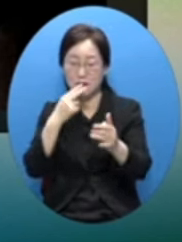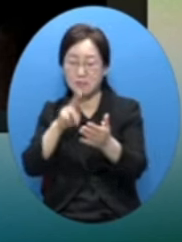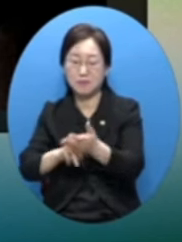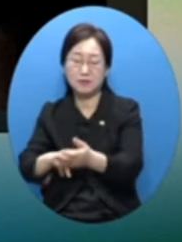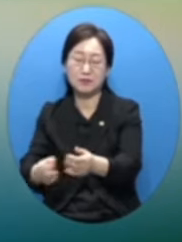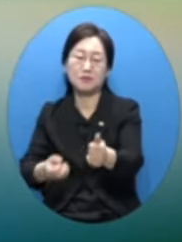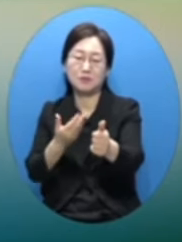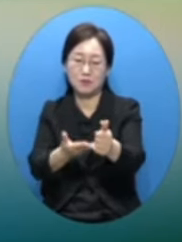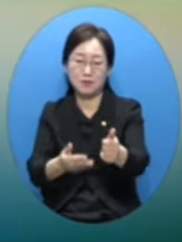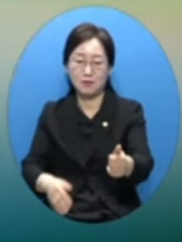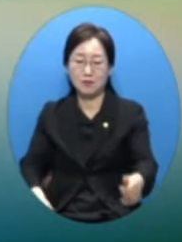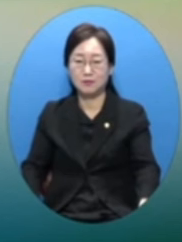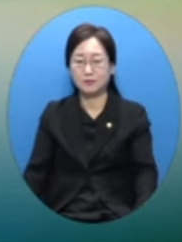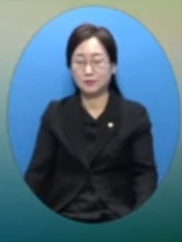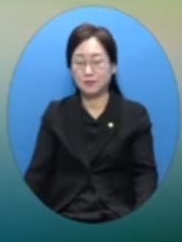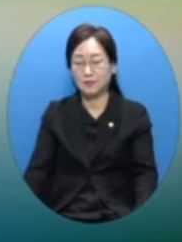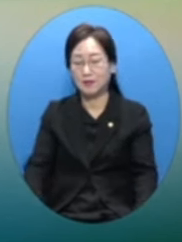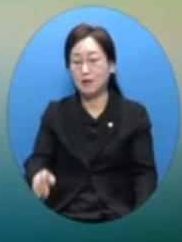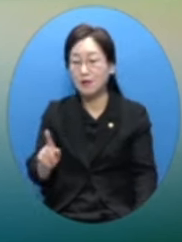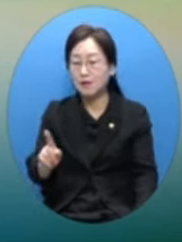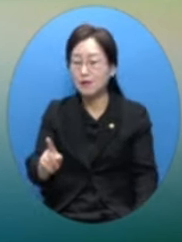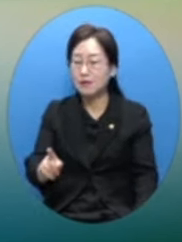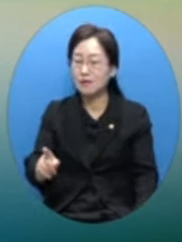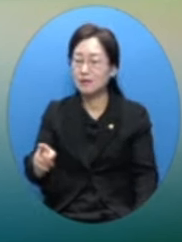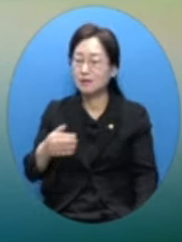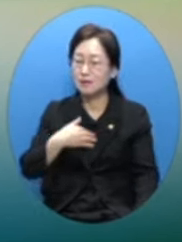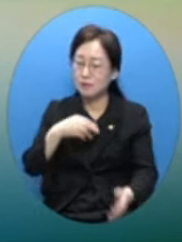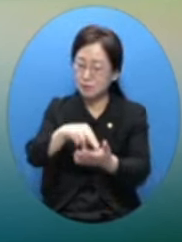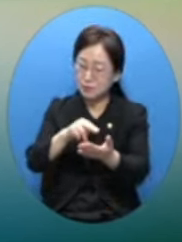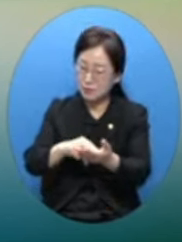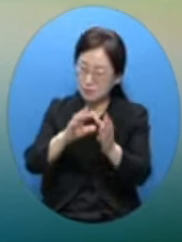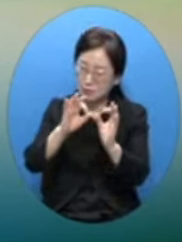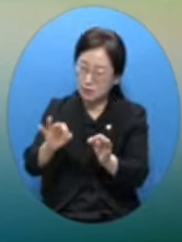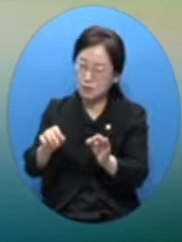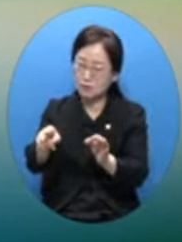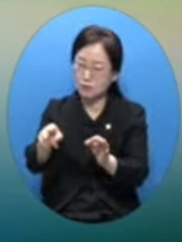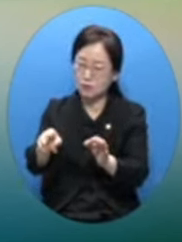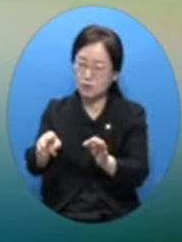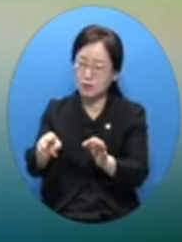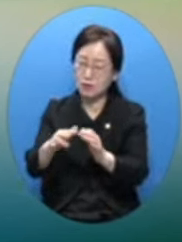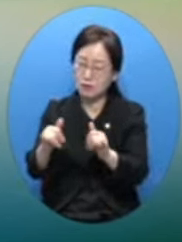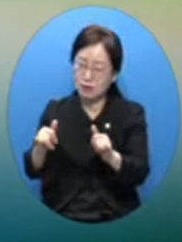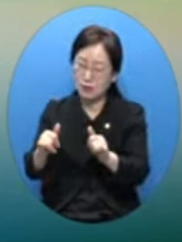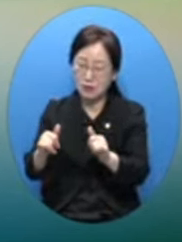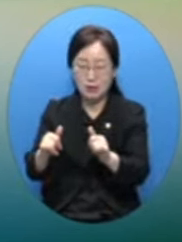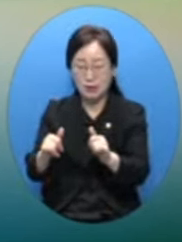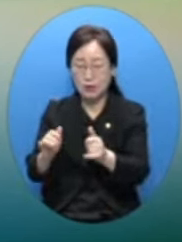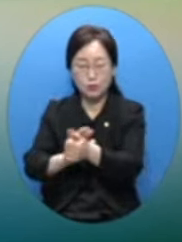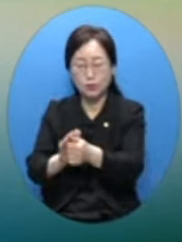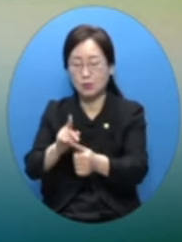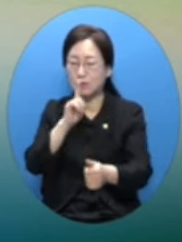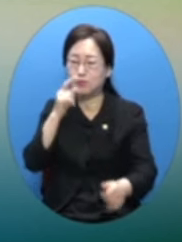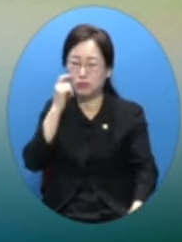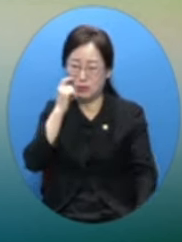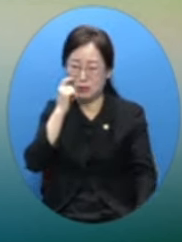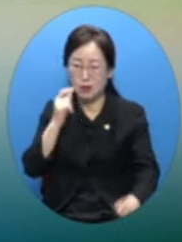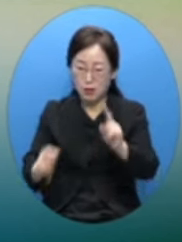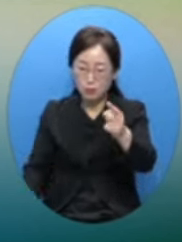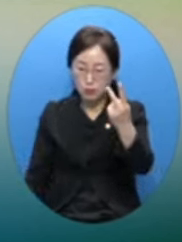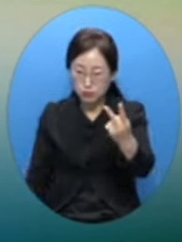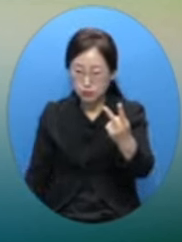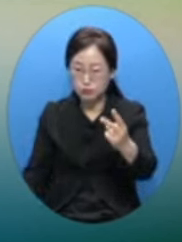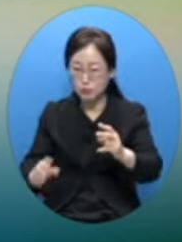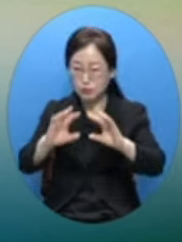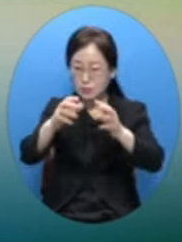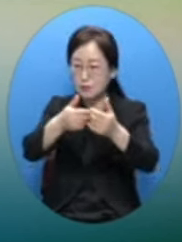선생님, 인간적으로 나는 어떤 위로의 말도 전할 수가 없어요. 한 번도 아닌 두 번의 이별,